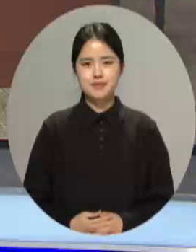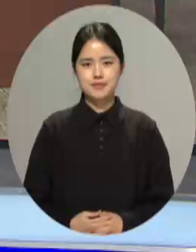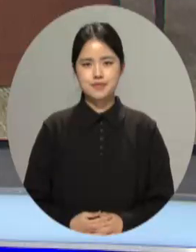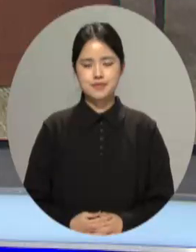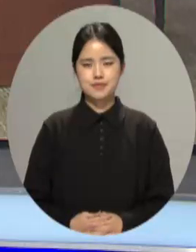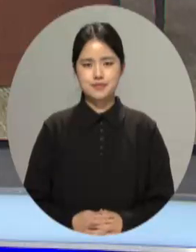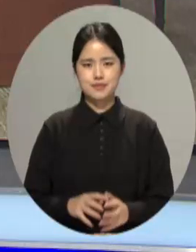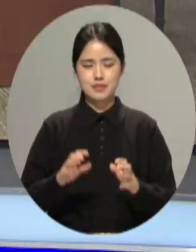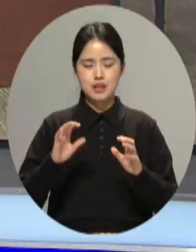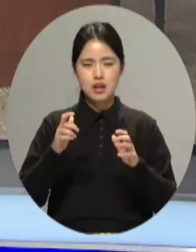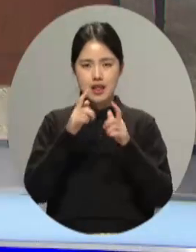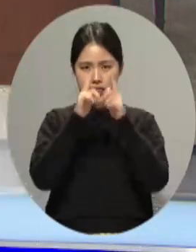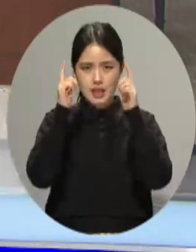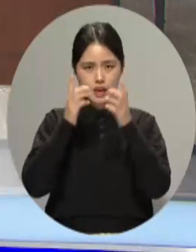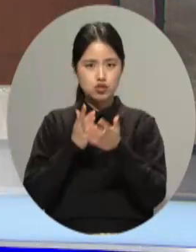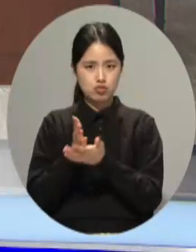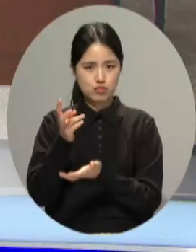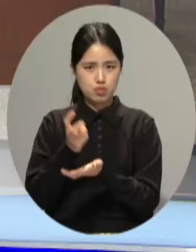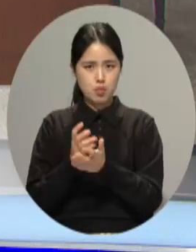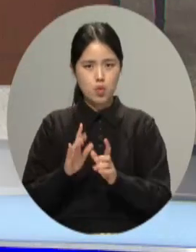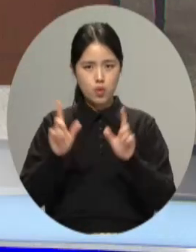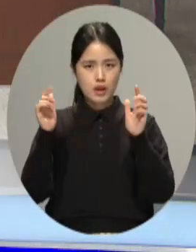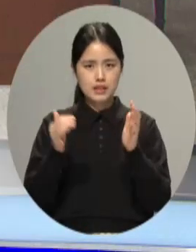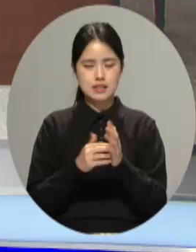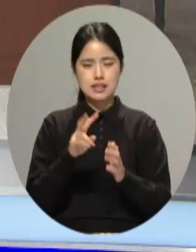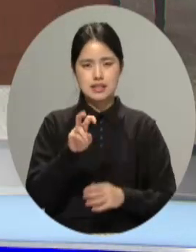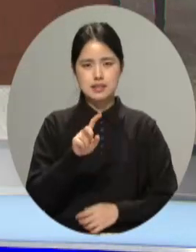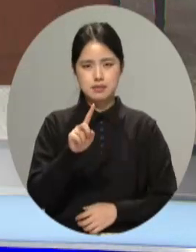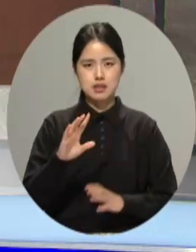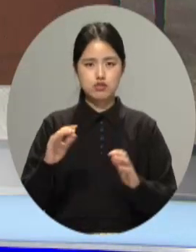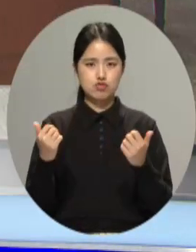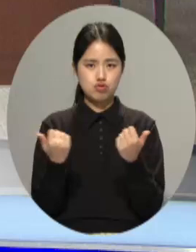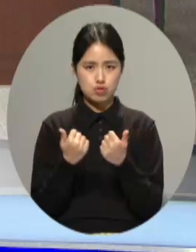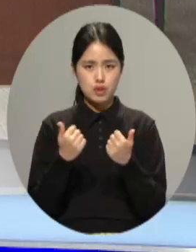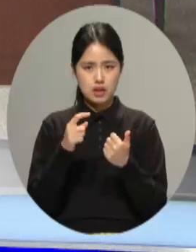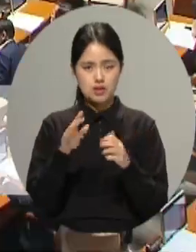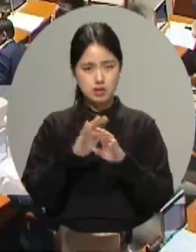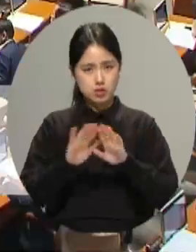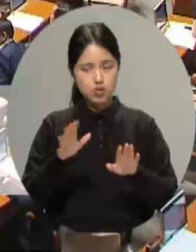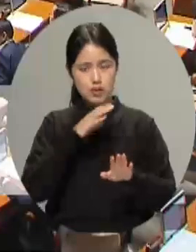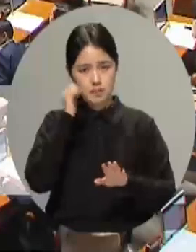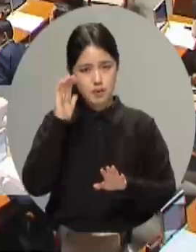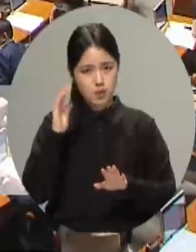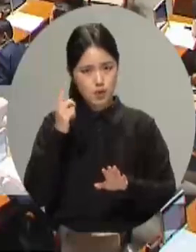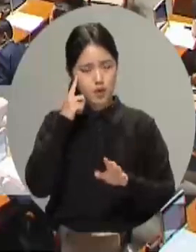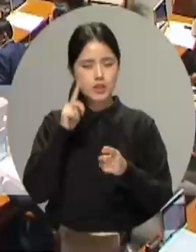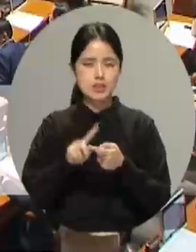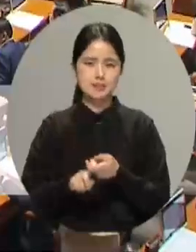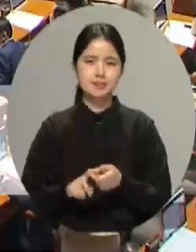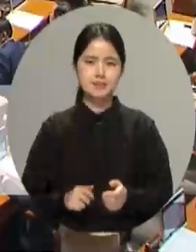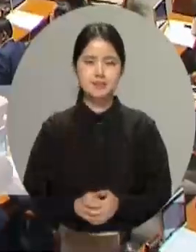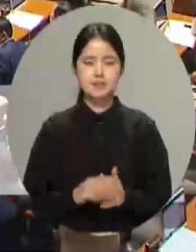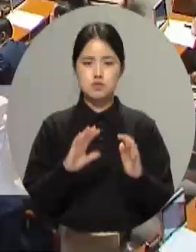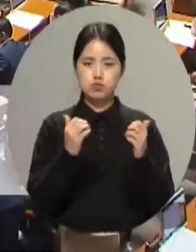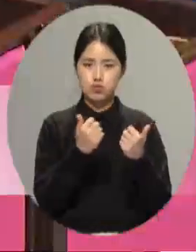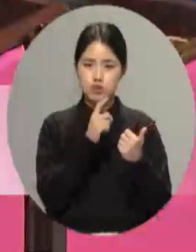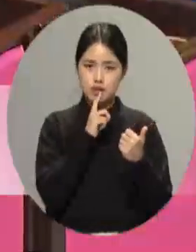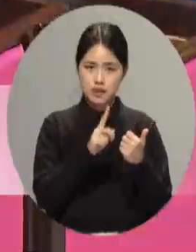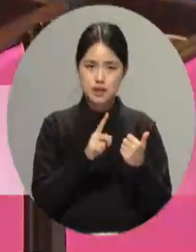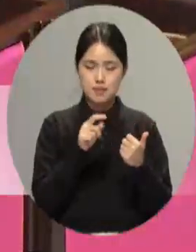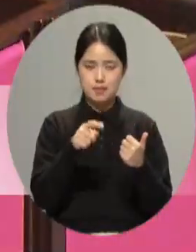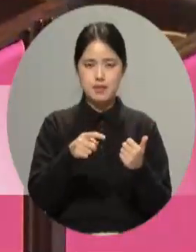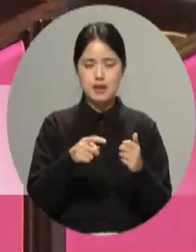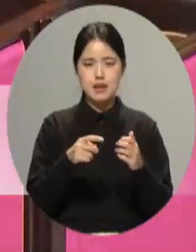국립 의학 전문 대학원이 올해 마무리되는 21대 국회에서 처리될지 관심이 모아집니다 국회에 따르면 국립